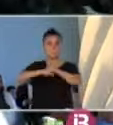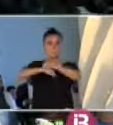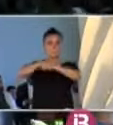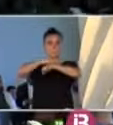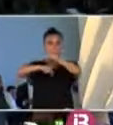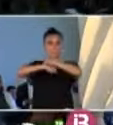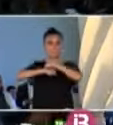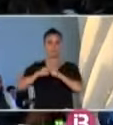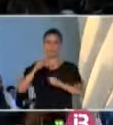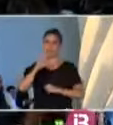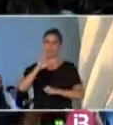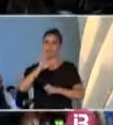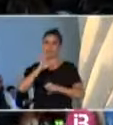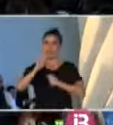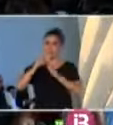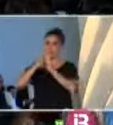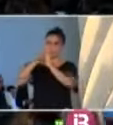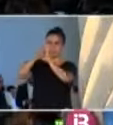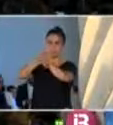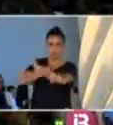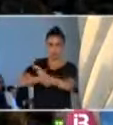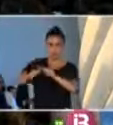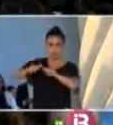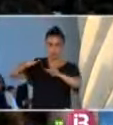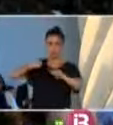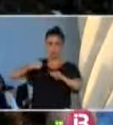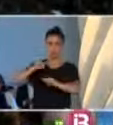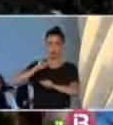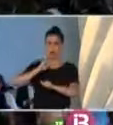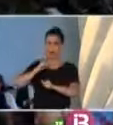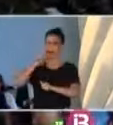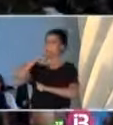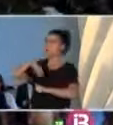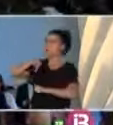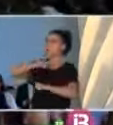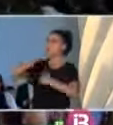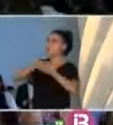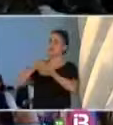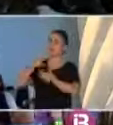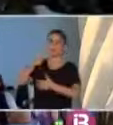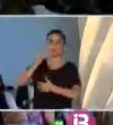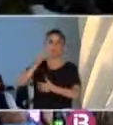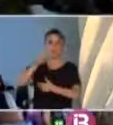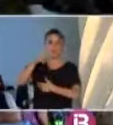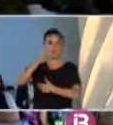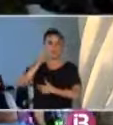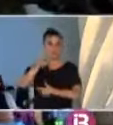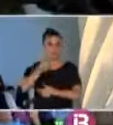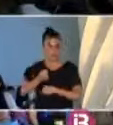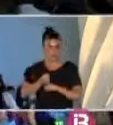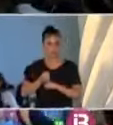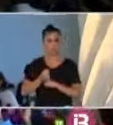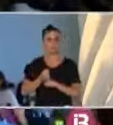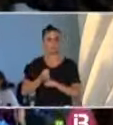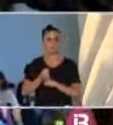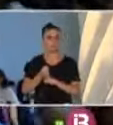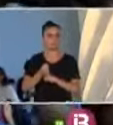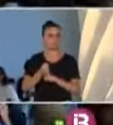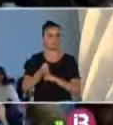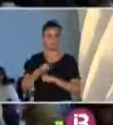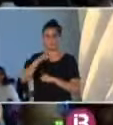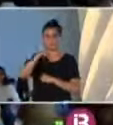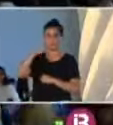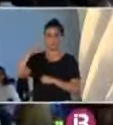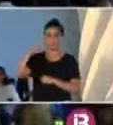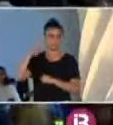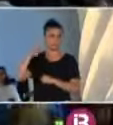compartida que ens agermana. És la bellesa de l'obra de Sagrera la que ens ha de guiar cap a l'excel·lència. Fa